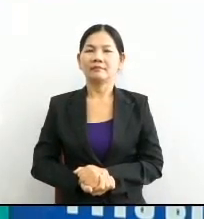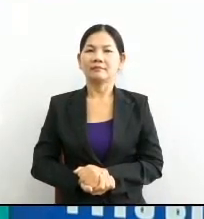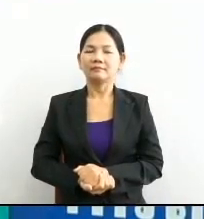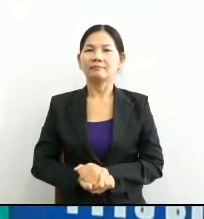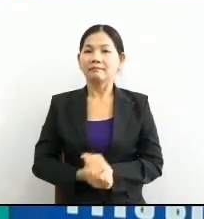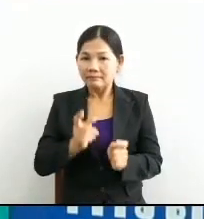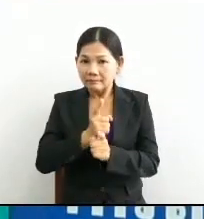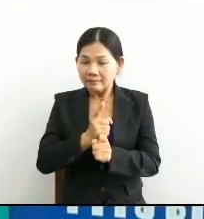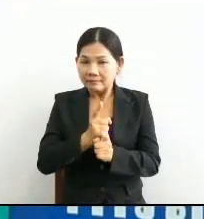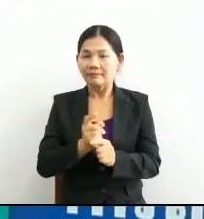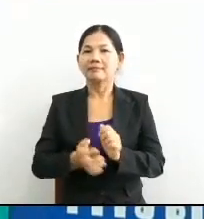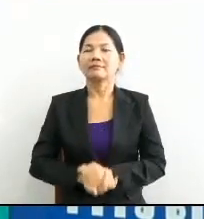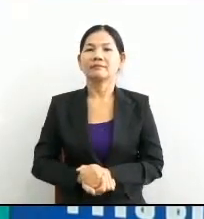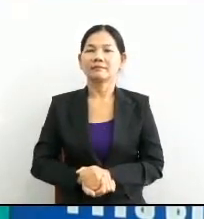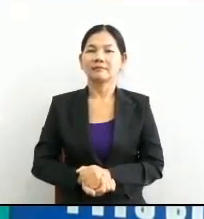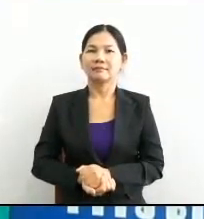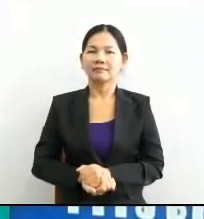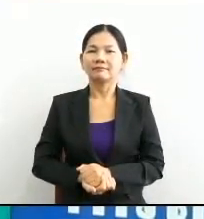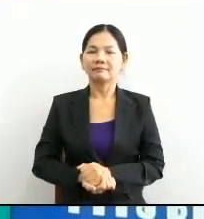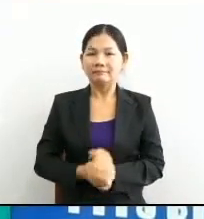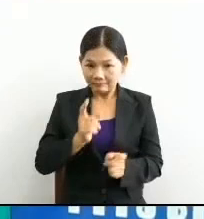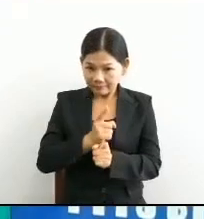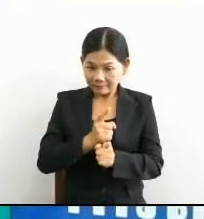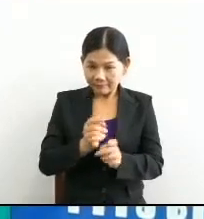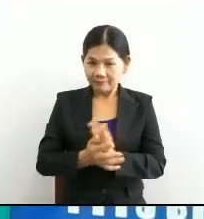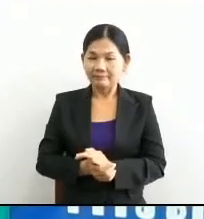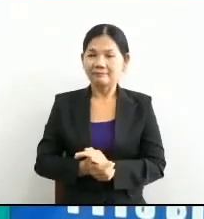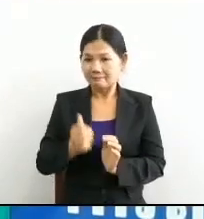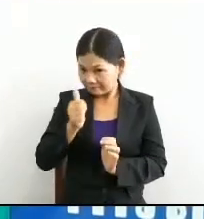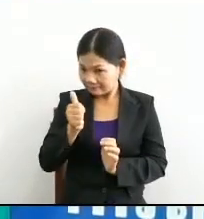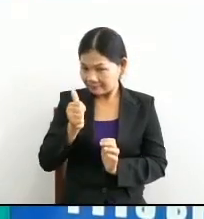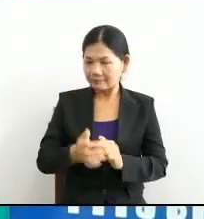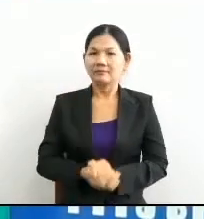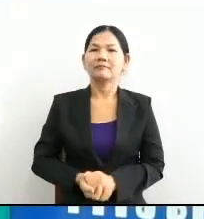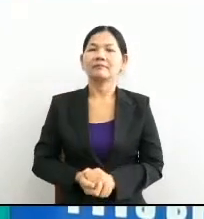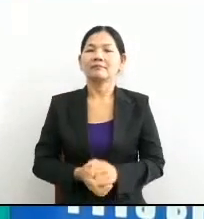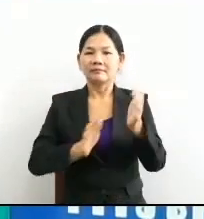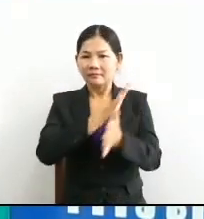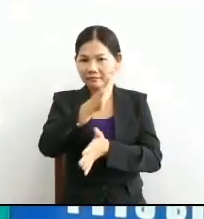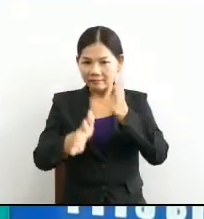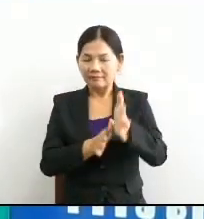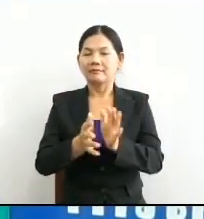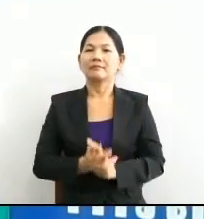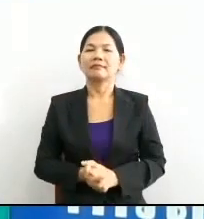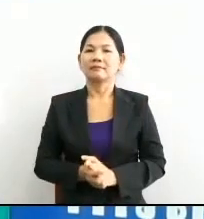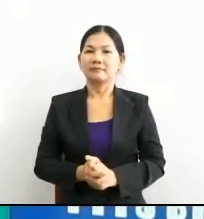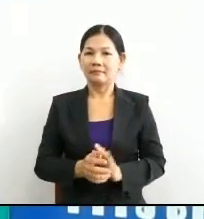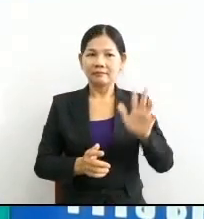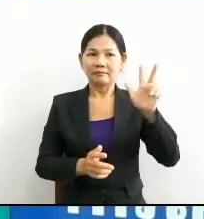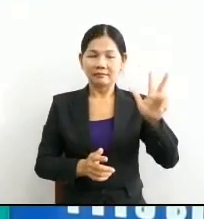ôi chlạt chlạt nè cô nè cũ con xin nè cũ chlạt chlạt cái bà cài ta hỏi lên nó khổ ăn con sẽ đạp nè